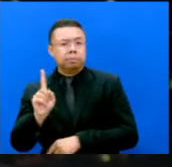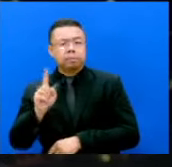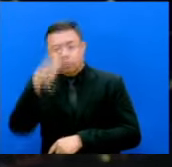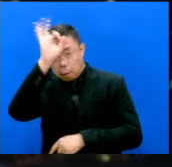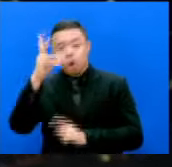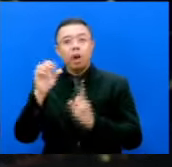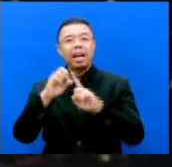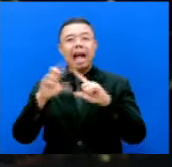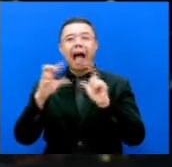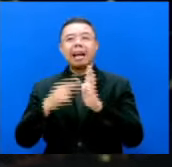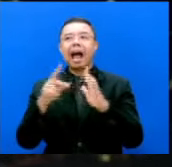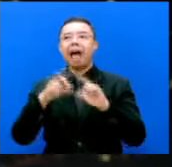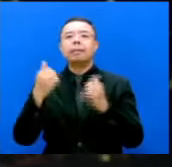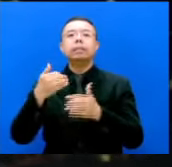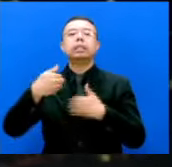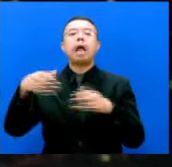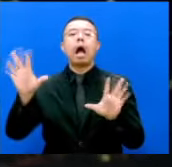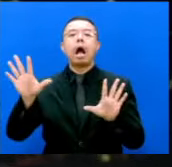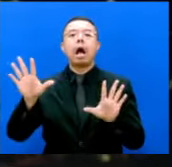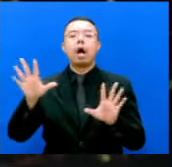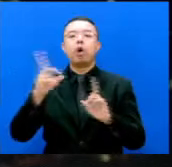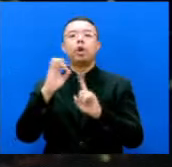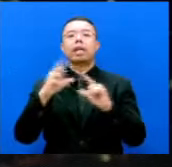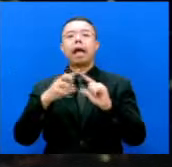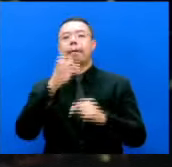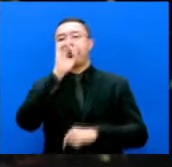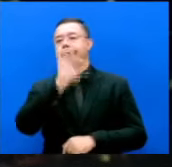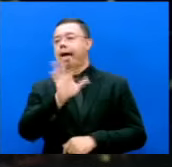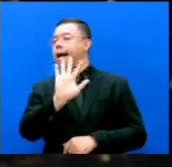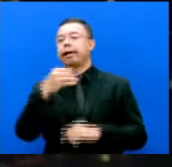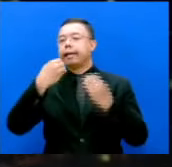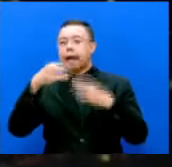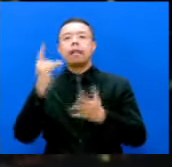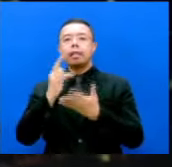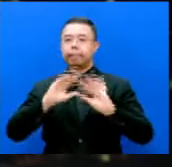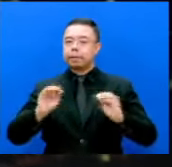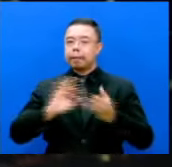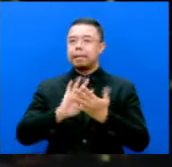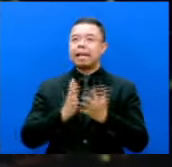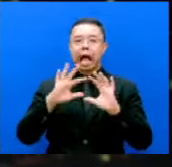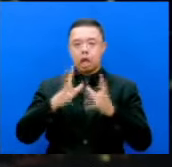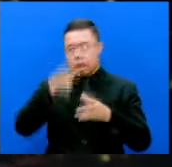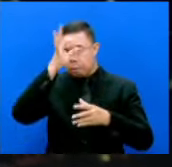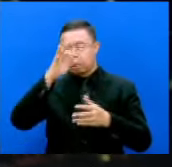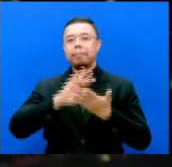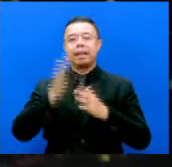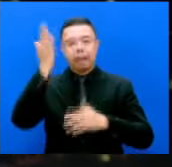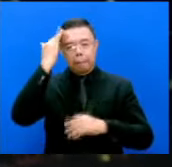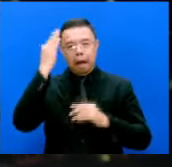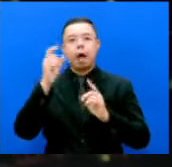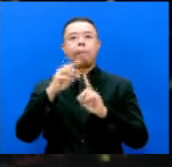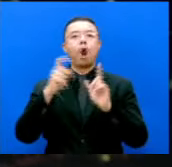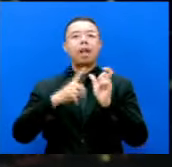yang seolah menghilang. Ibtu Rudiana membantah dirinya menghilang dan tetap aktif bekerja sebagai anggota Polri yang menjabat Kapolsek